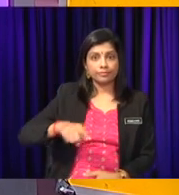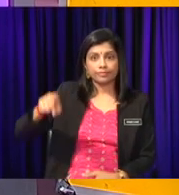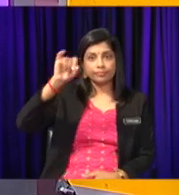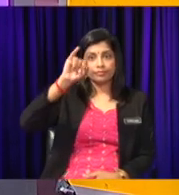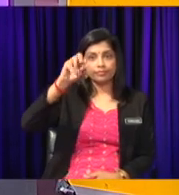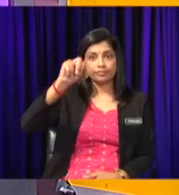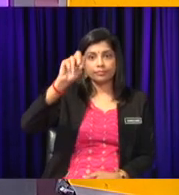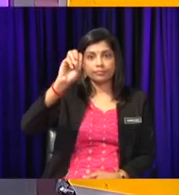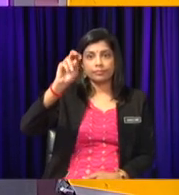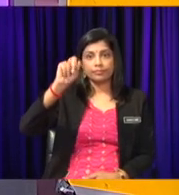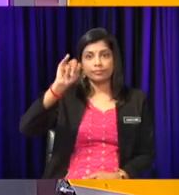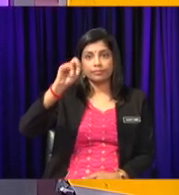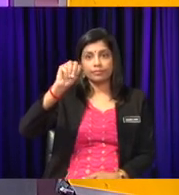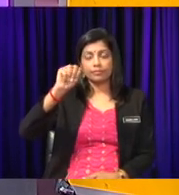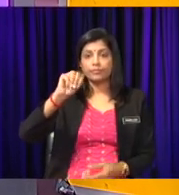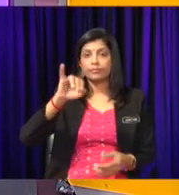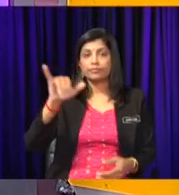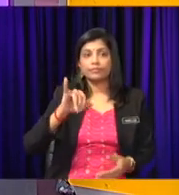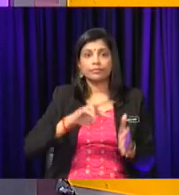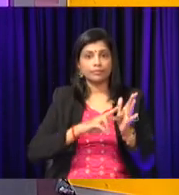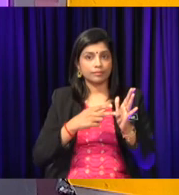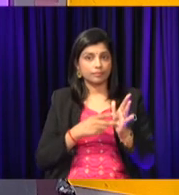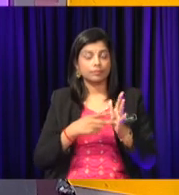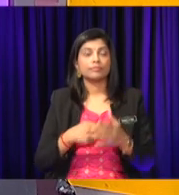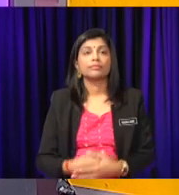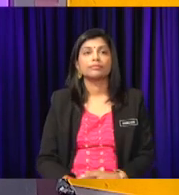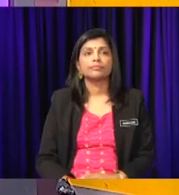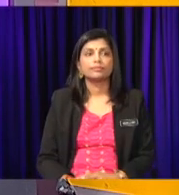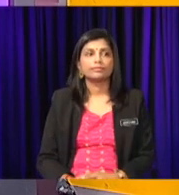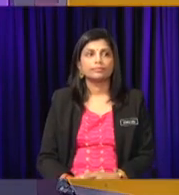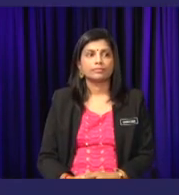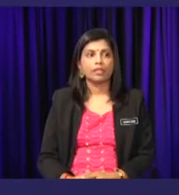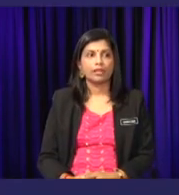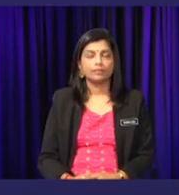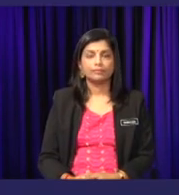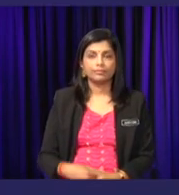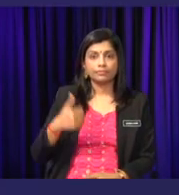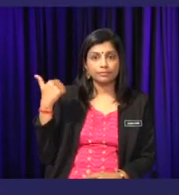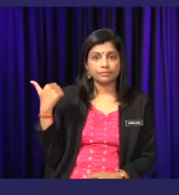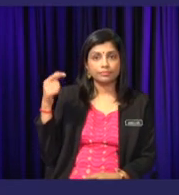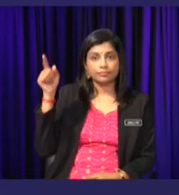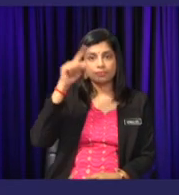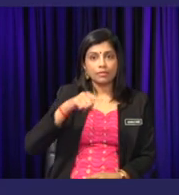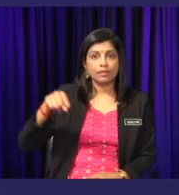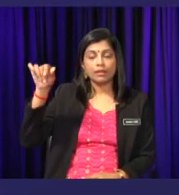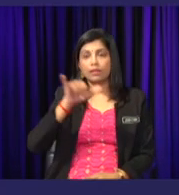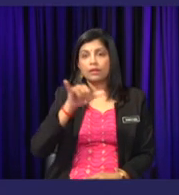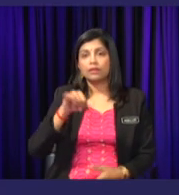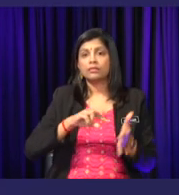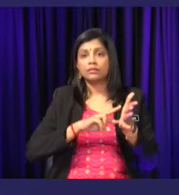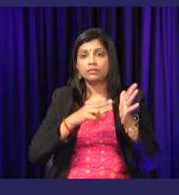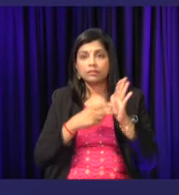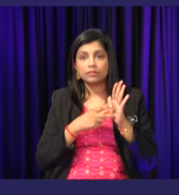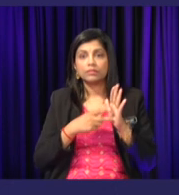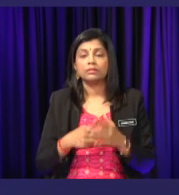ataupun sama masuk ya Dan ini pun sama juga lah ya makna yang diberikan